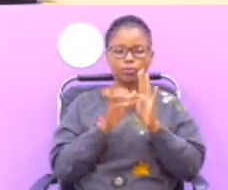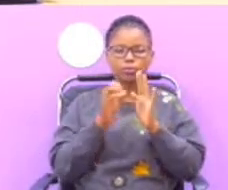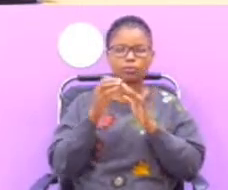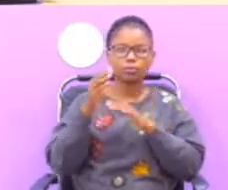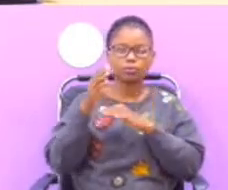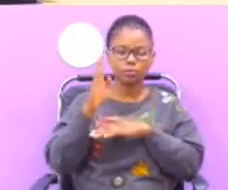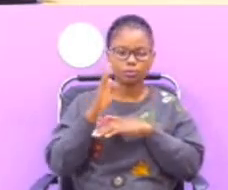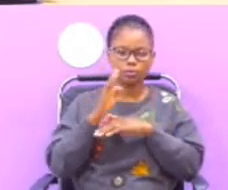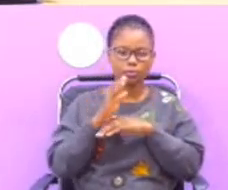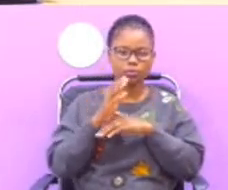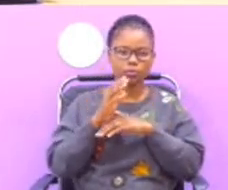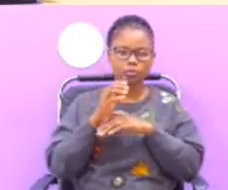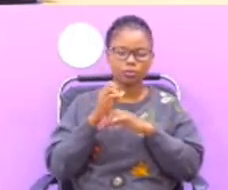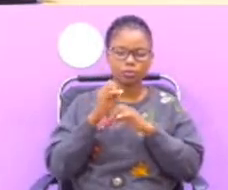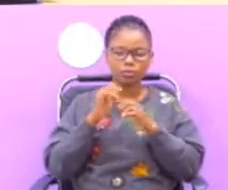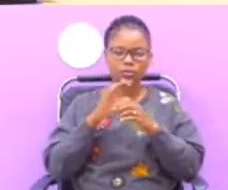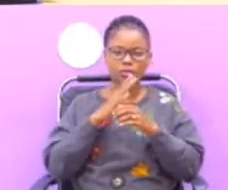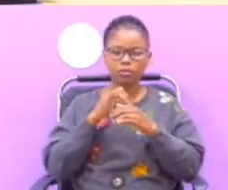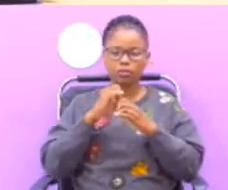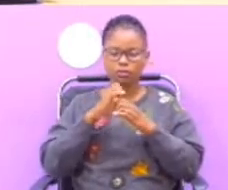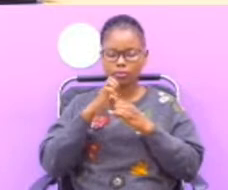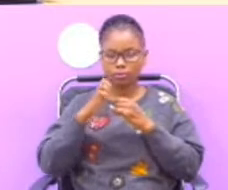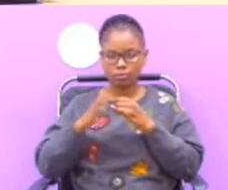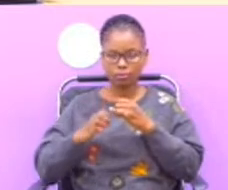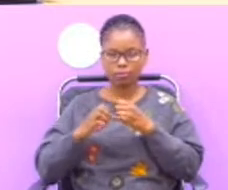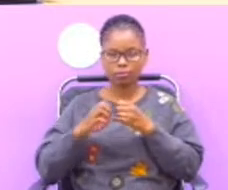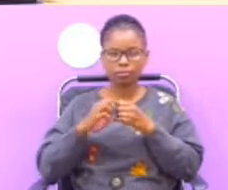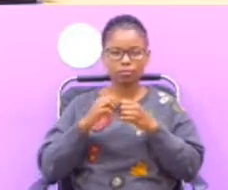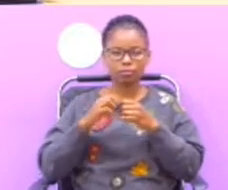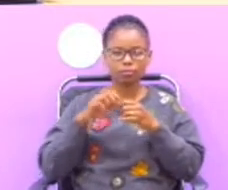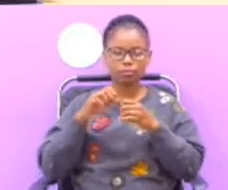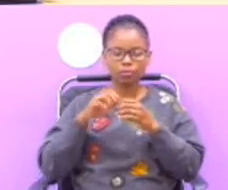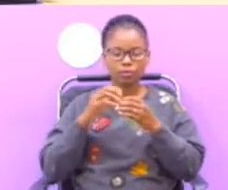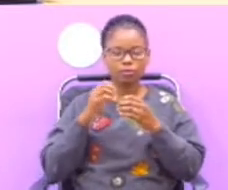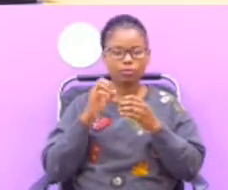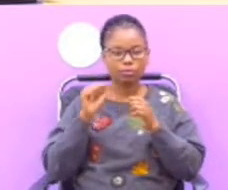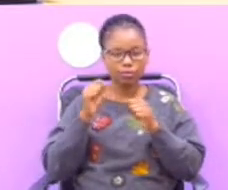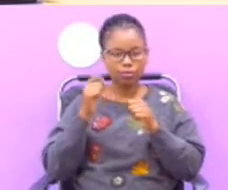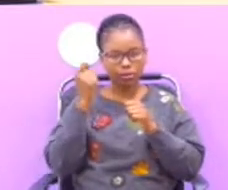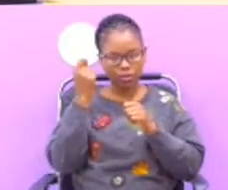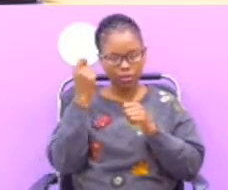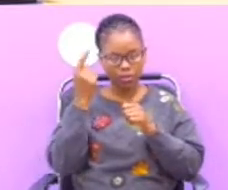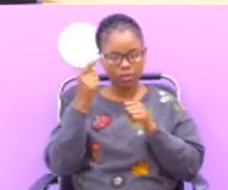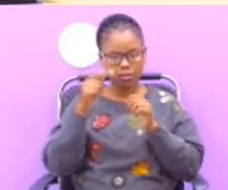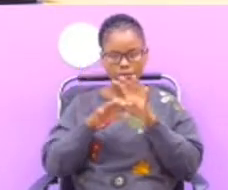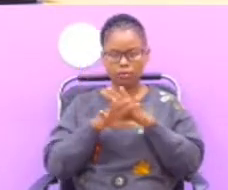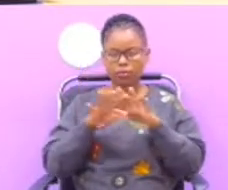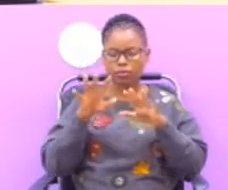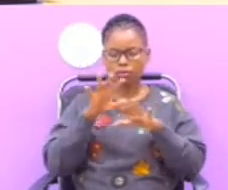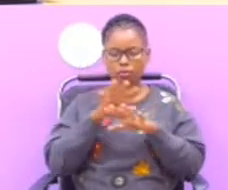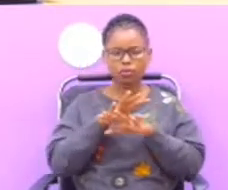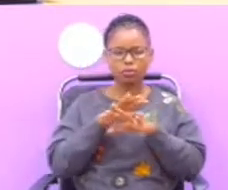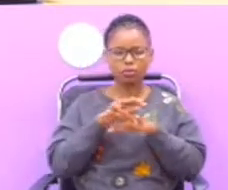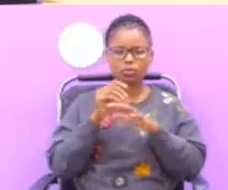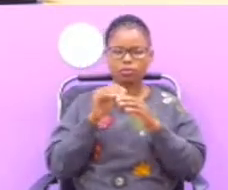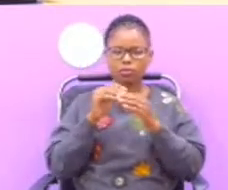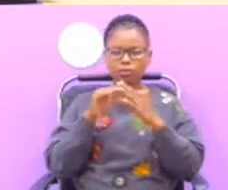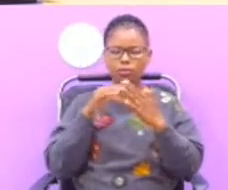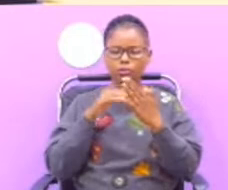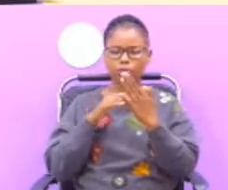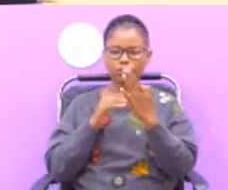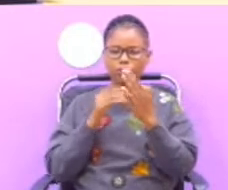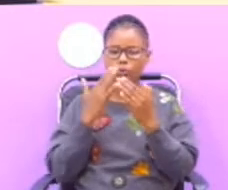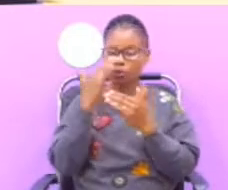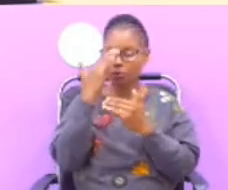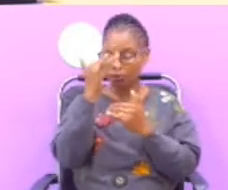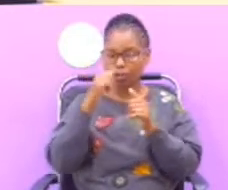nino na tugiuka kurikiriria ukorwo ugitaukwo kiria kiratuma maundu maya mekike no ukorwo ugitaukwo ni